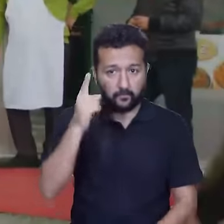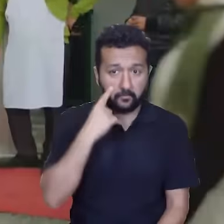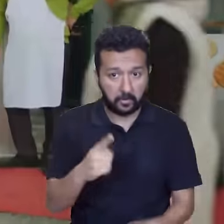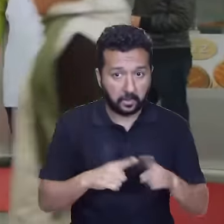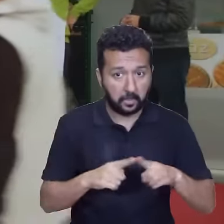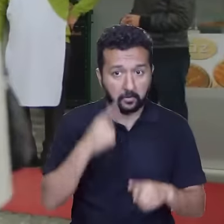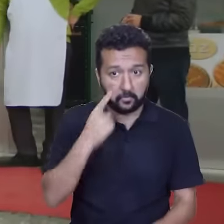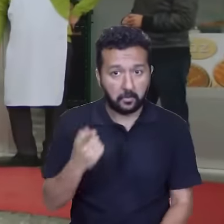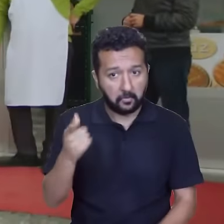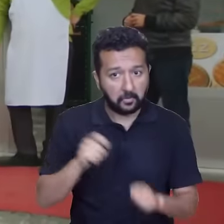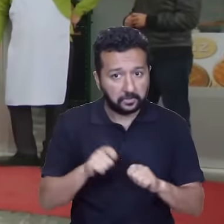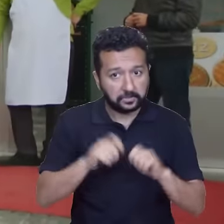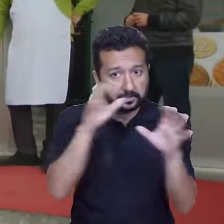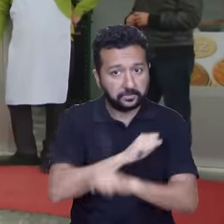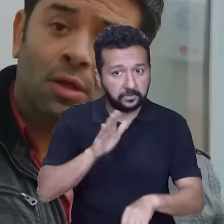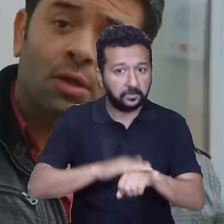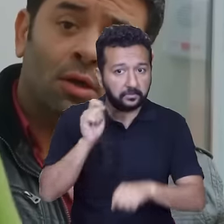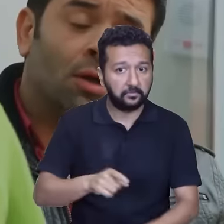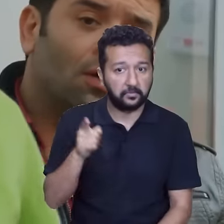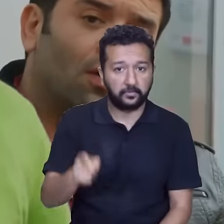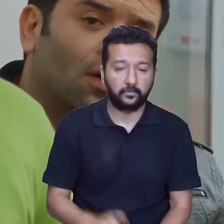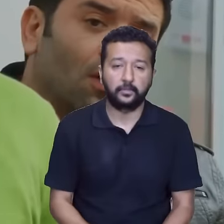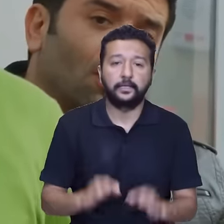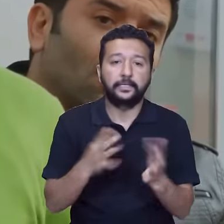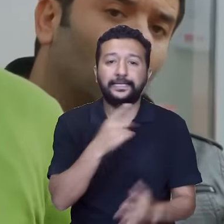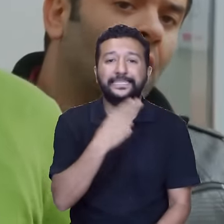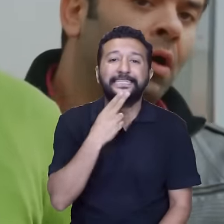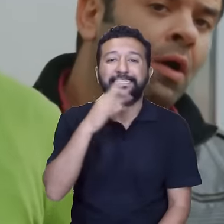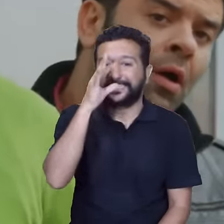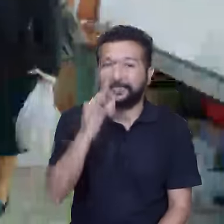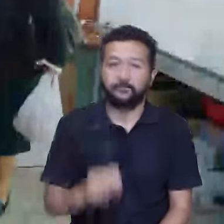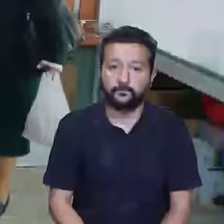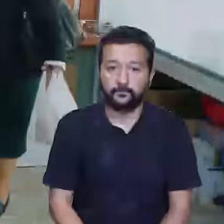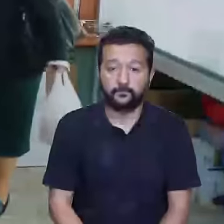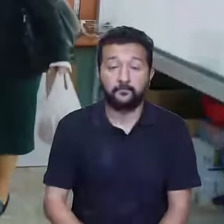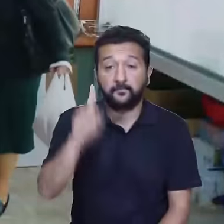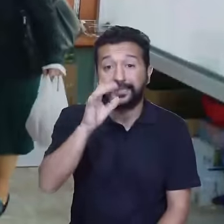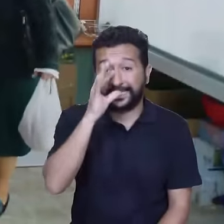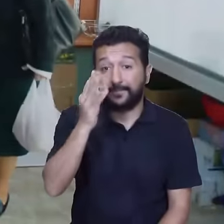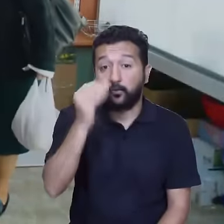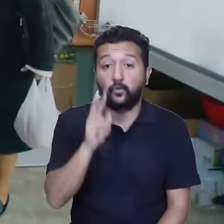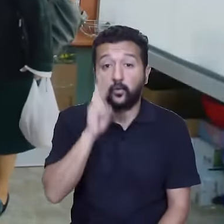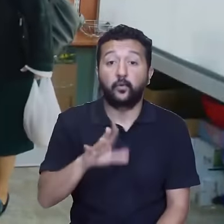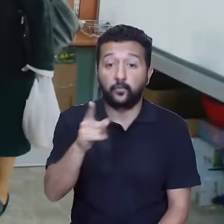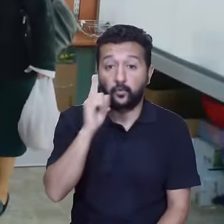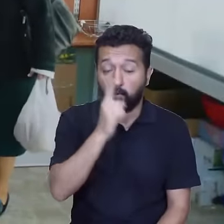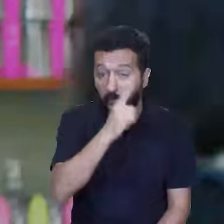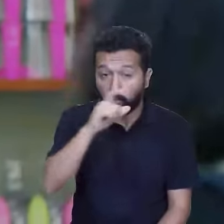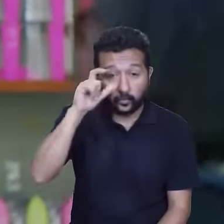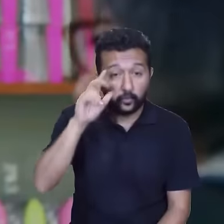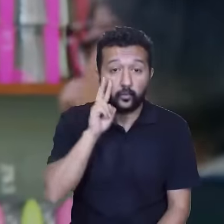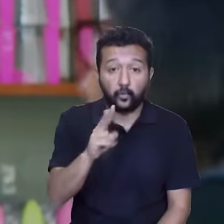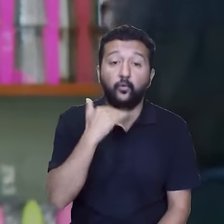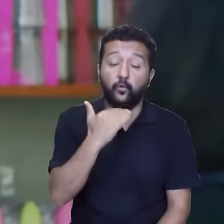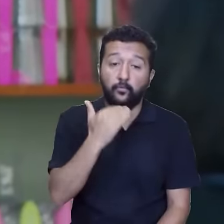anasını Tarık'a bak, kaşla göz arasında ne işler çeviriyor çatal. Peki kız kimmiş? Züccaciye. Vallahi kim olduğunu göremedi. Bu gözlüklerle